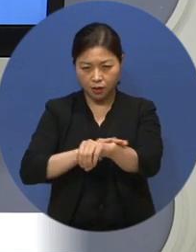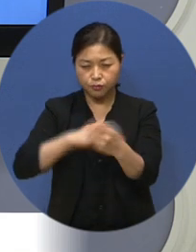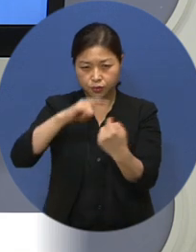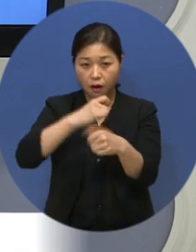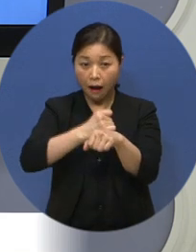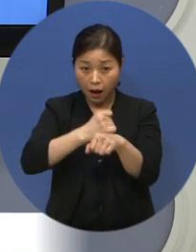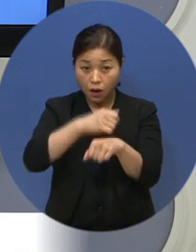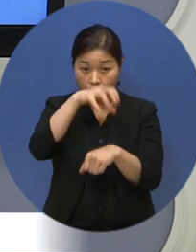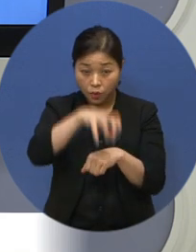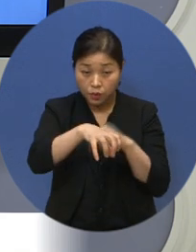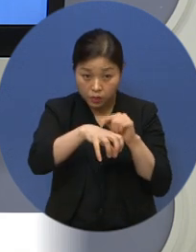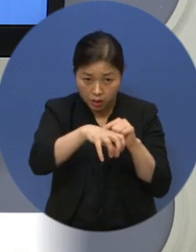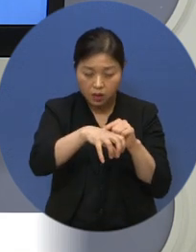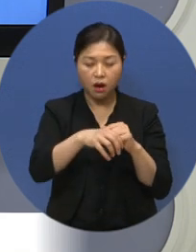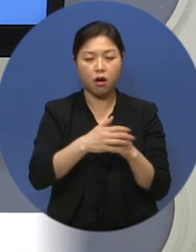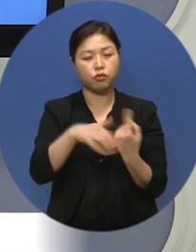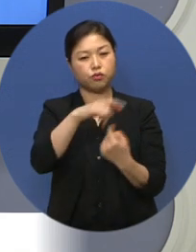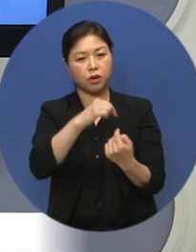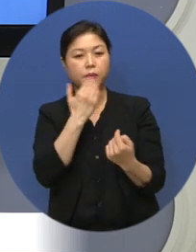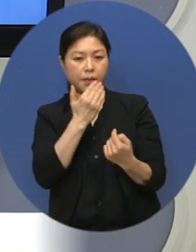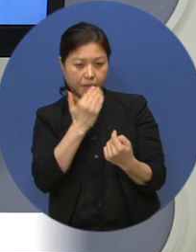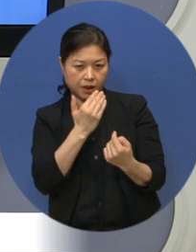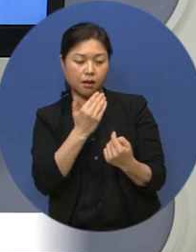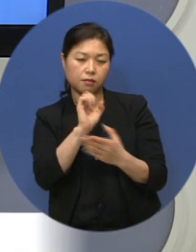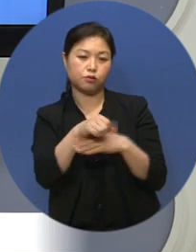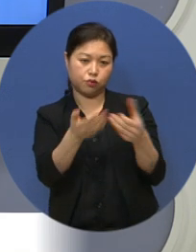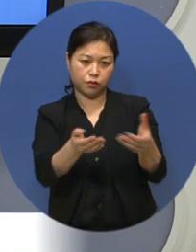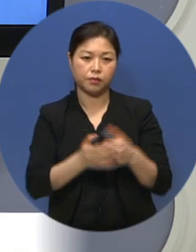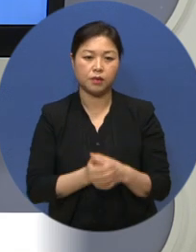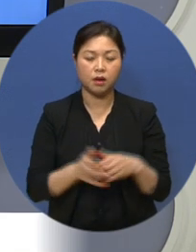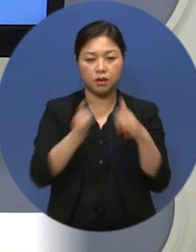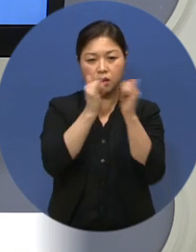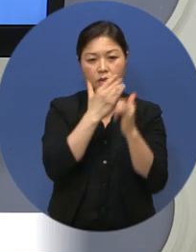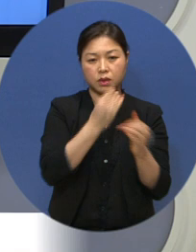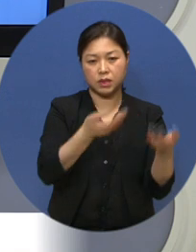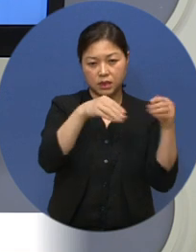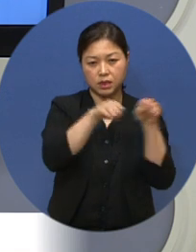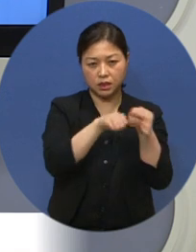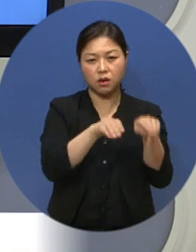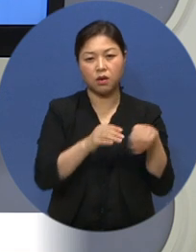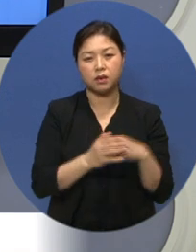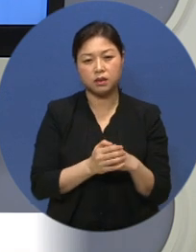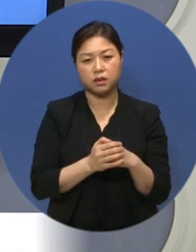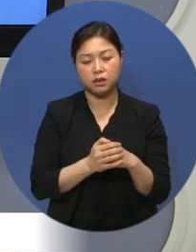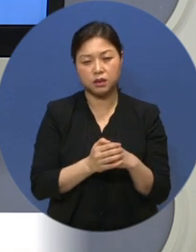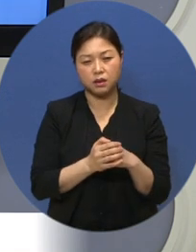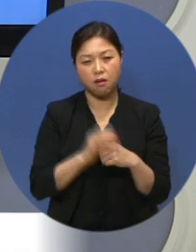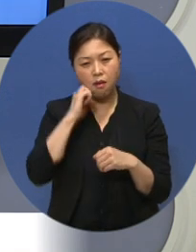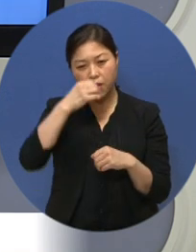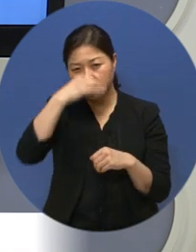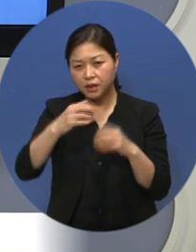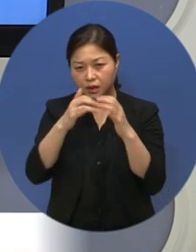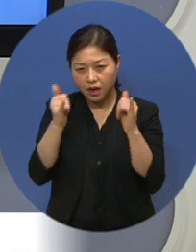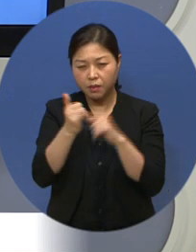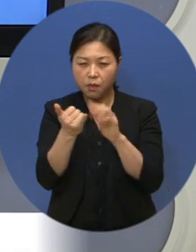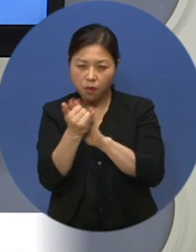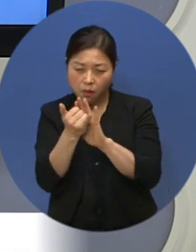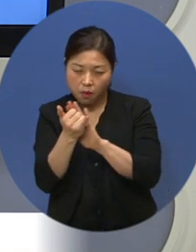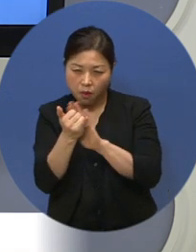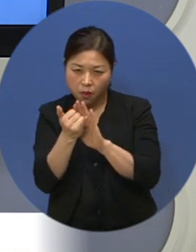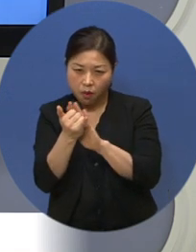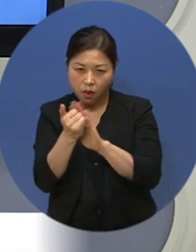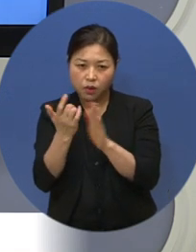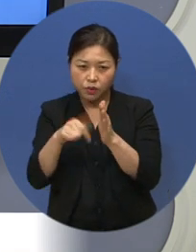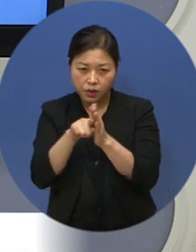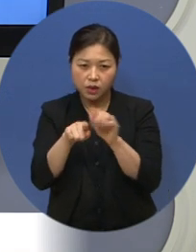최대한 보장 하기로 했습니다 사회 복지 시설은 취약계층의 돌봄 공백을 최소화하기 위해 2.5